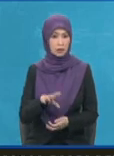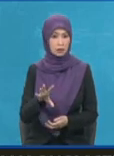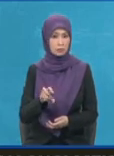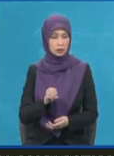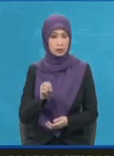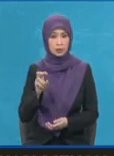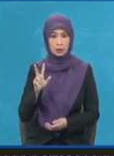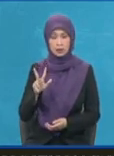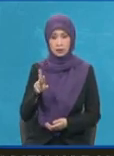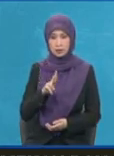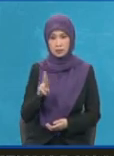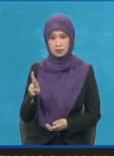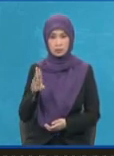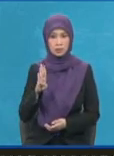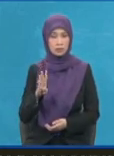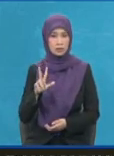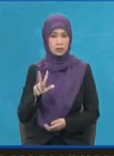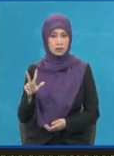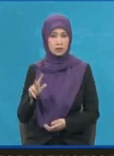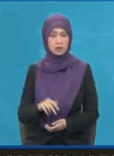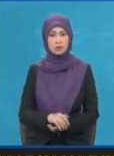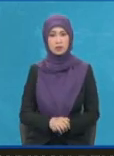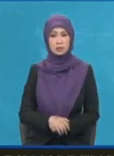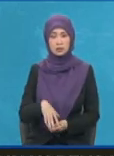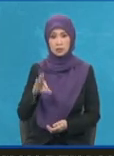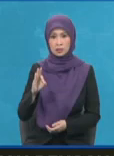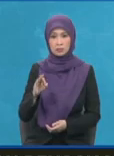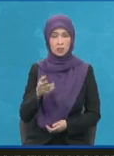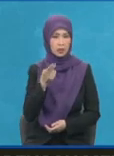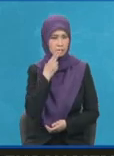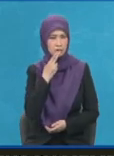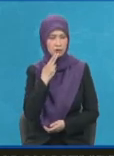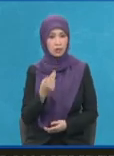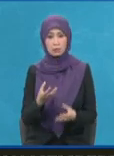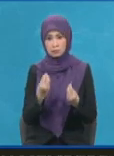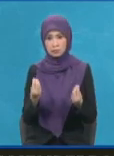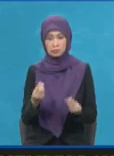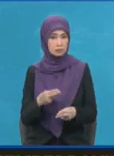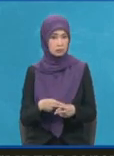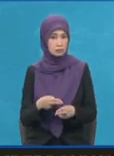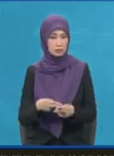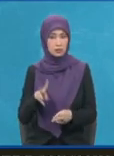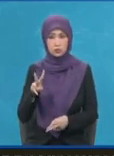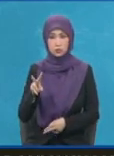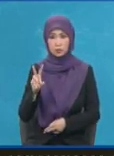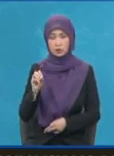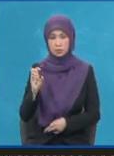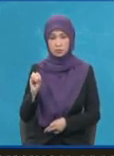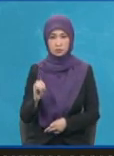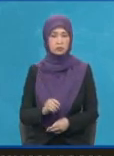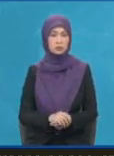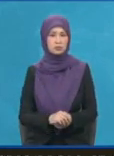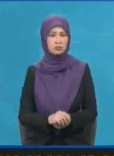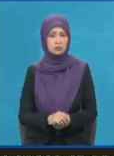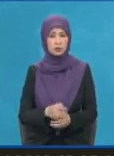sebanyak 3.433 berbagai jenis 228 botol dan